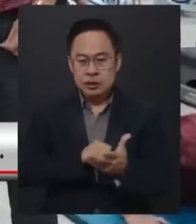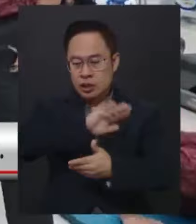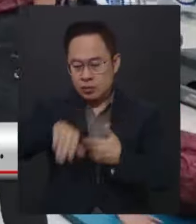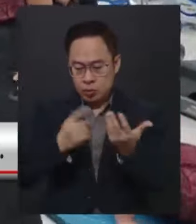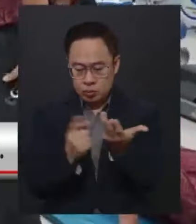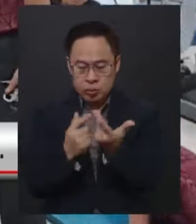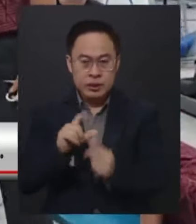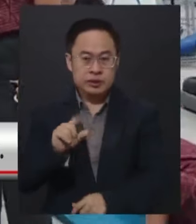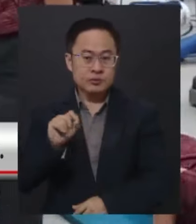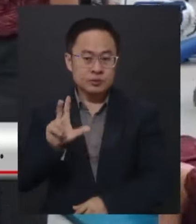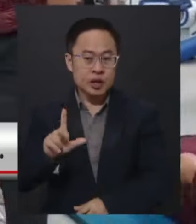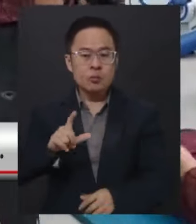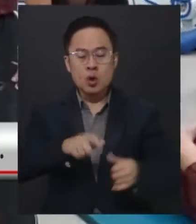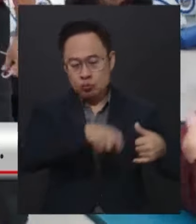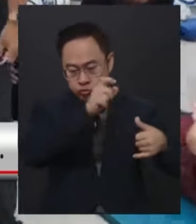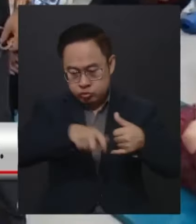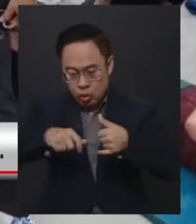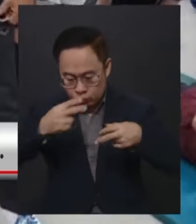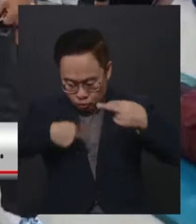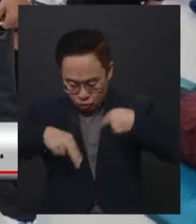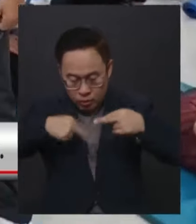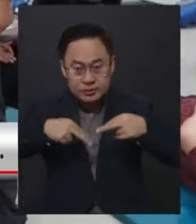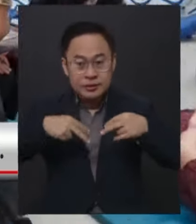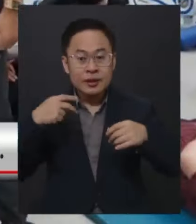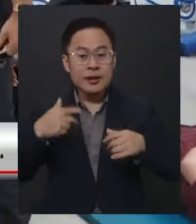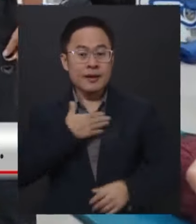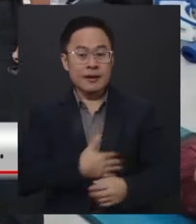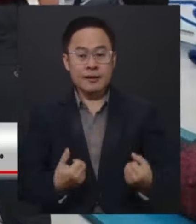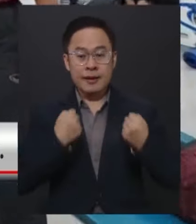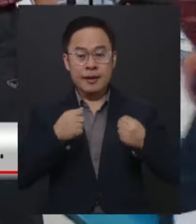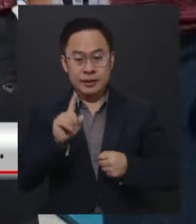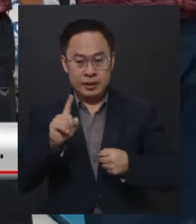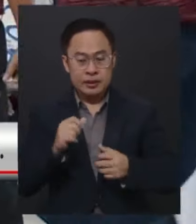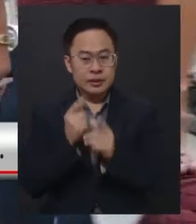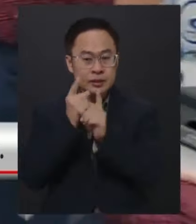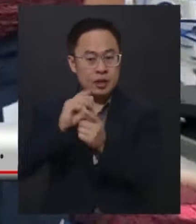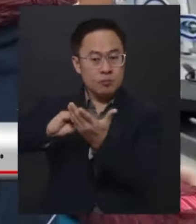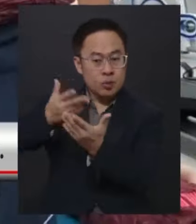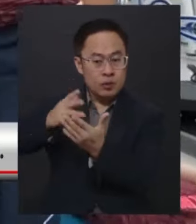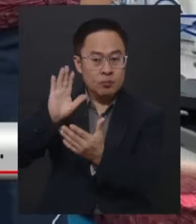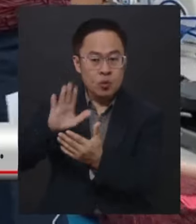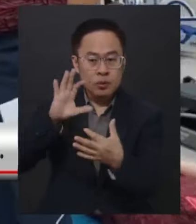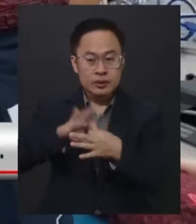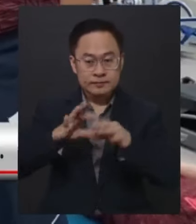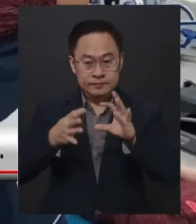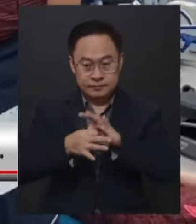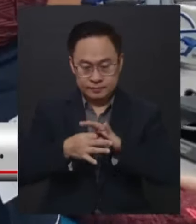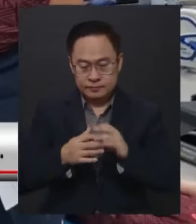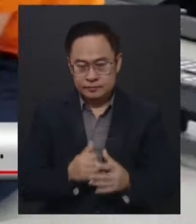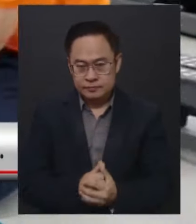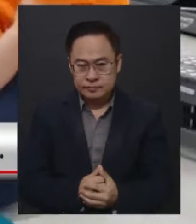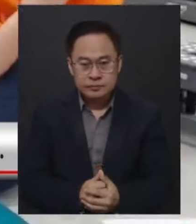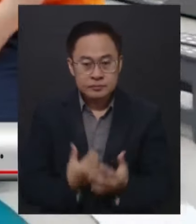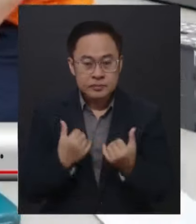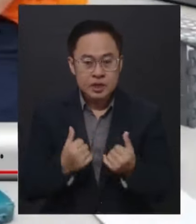ที่ศูนยวิทยาศาสตร์การกีฬาตามโปรแกรมของการกีฬาแห่งประเทศไทยที่กำหนดให้นักกีฬาทีมชาติชุดเ indoor and